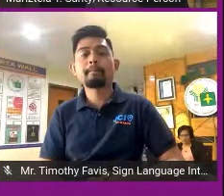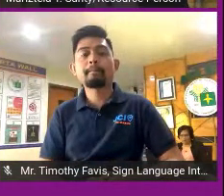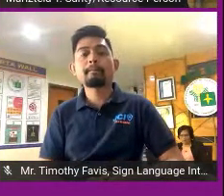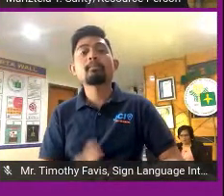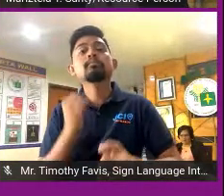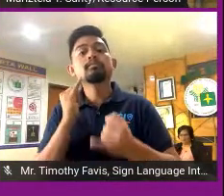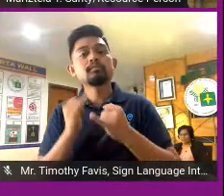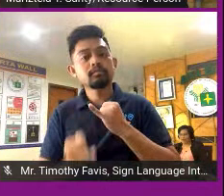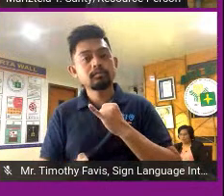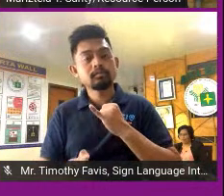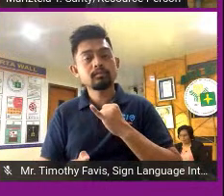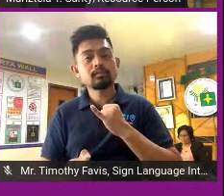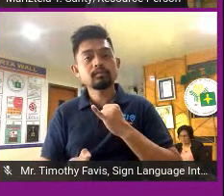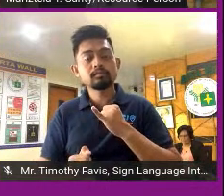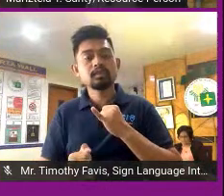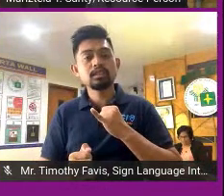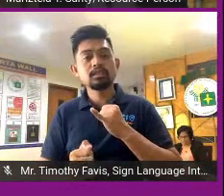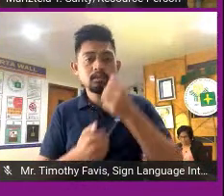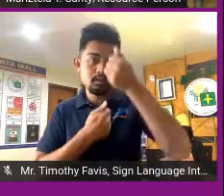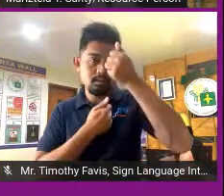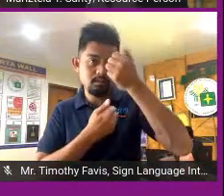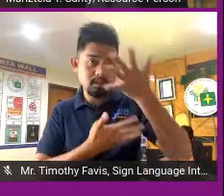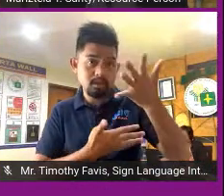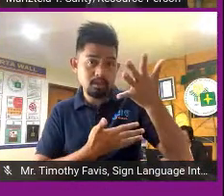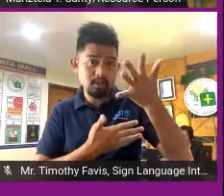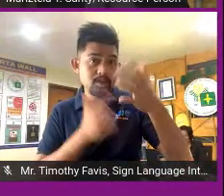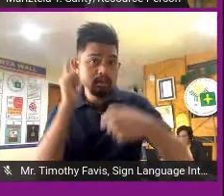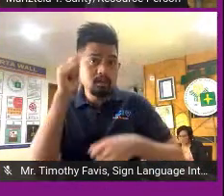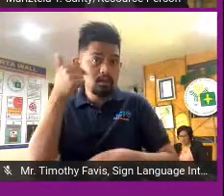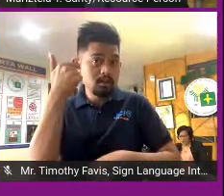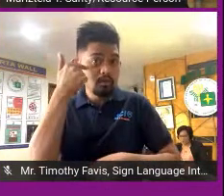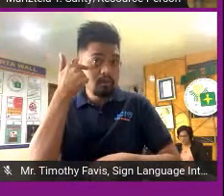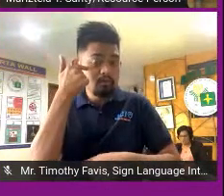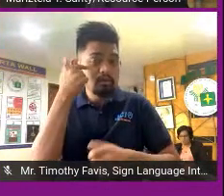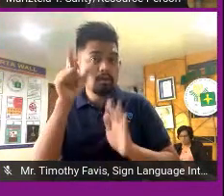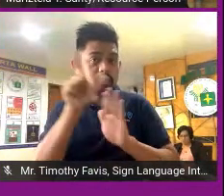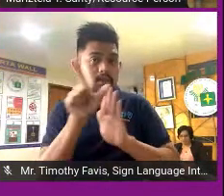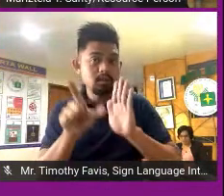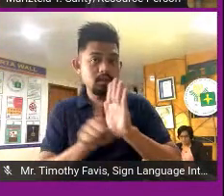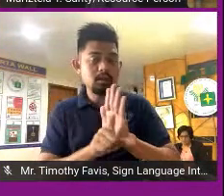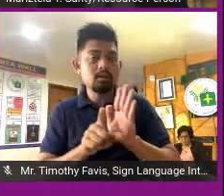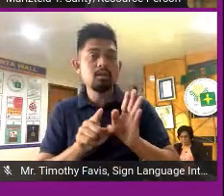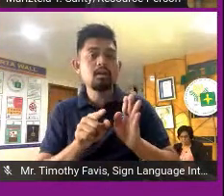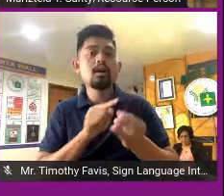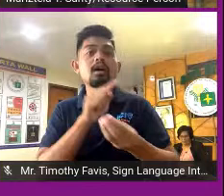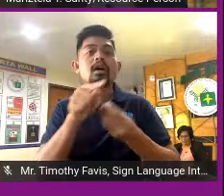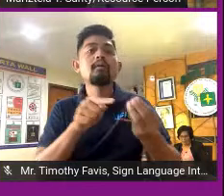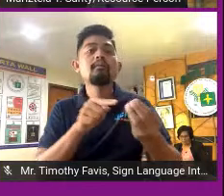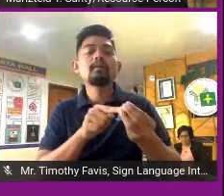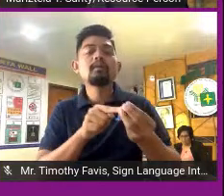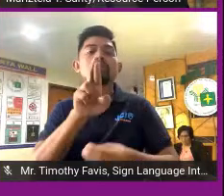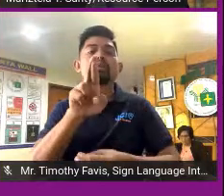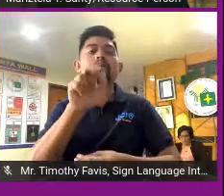Then you have to implement government mandates, strengthening rights of women and children.